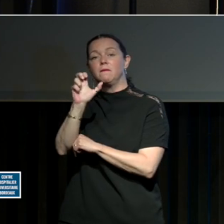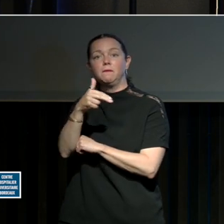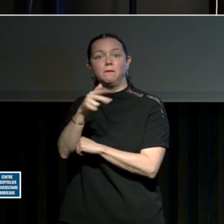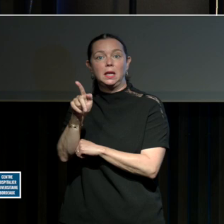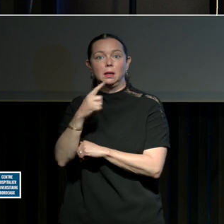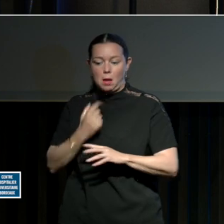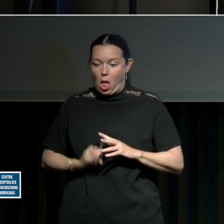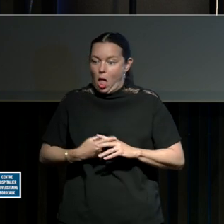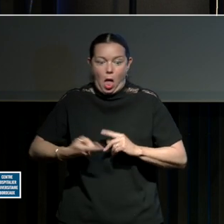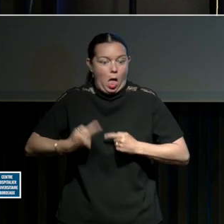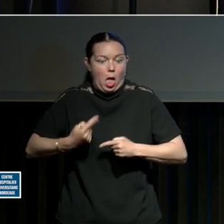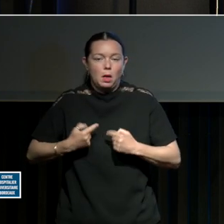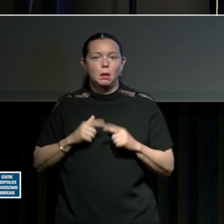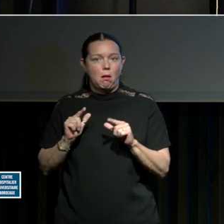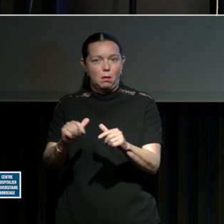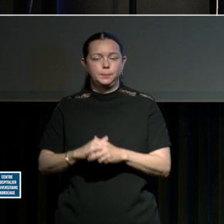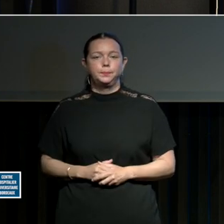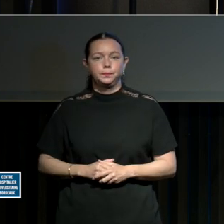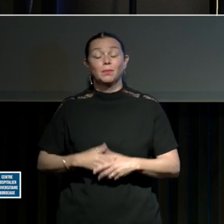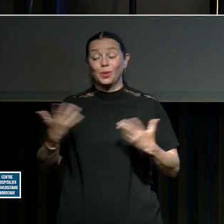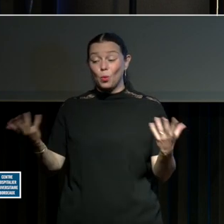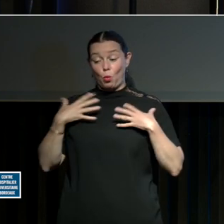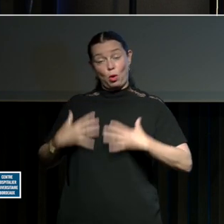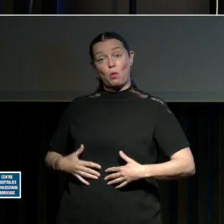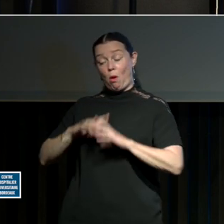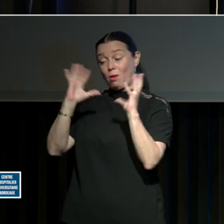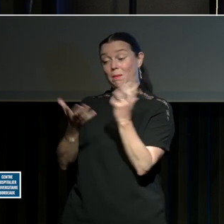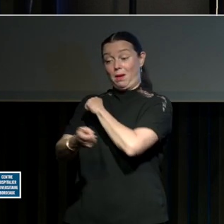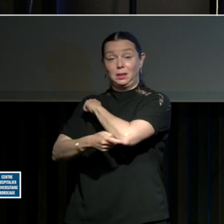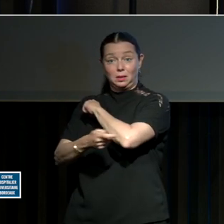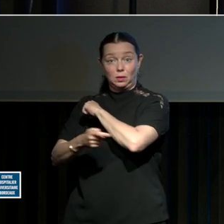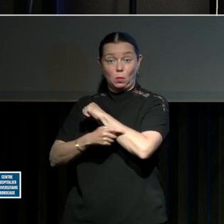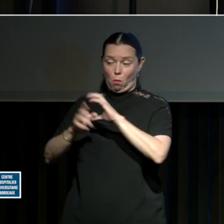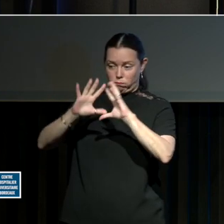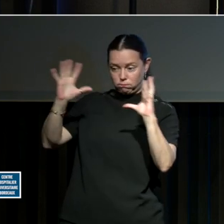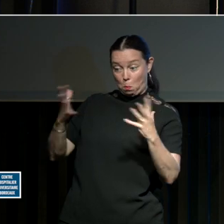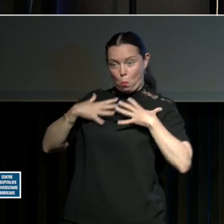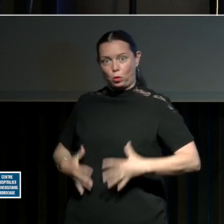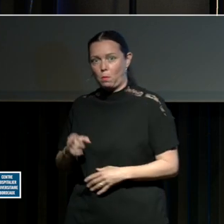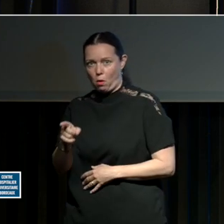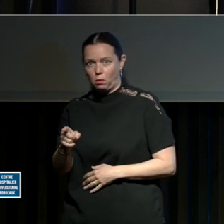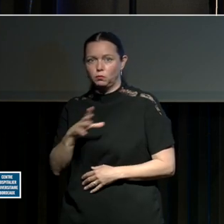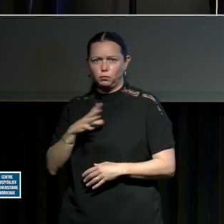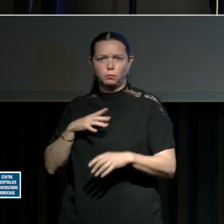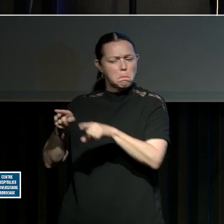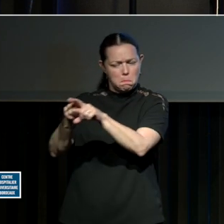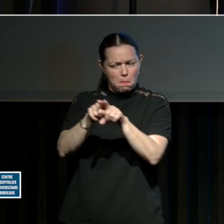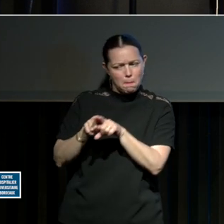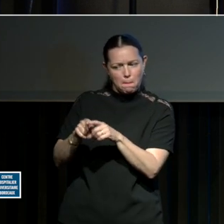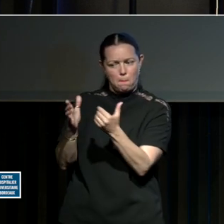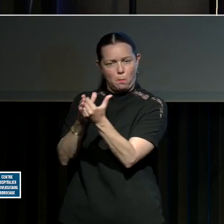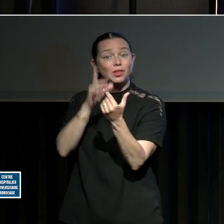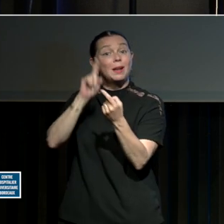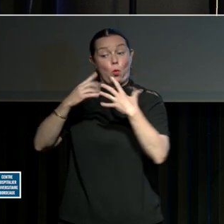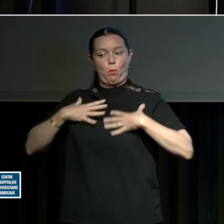Ainsi, l'ensemble des comportements addictifs vont présenter des caractéristiques cliniques communes sur le plan